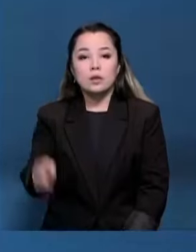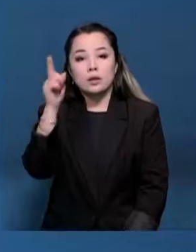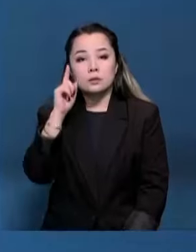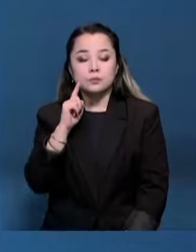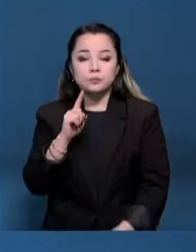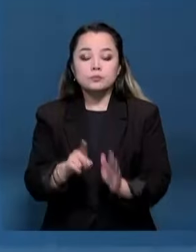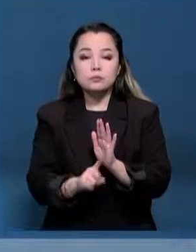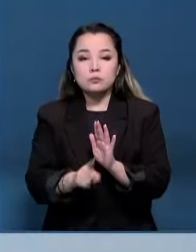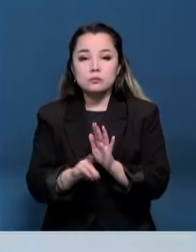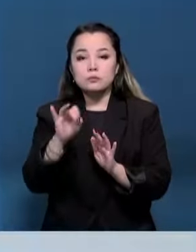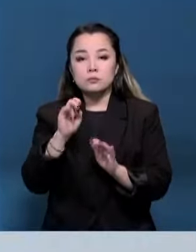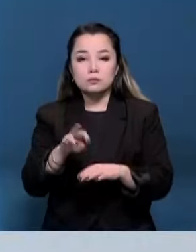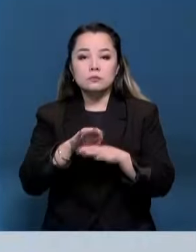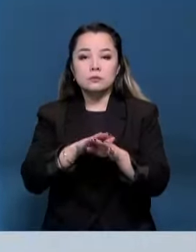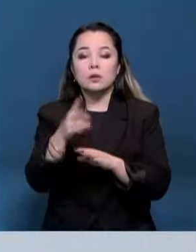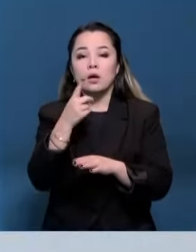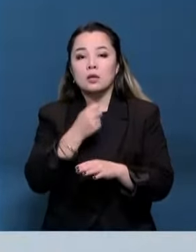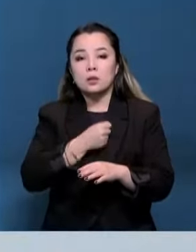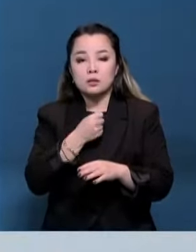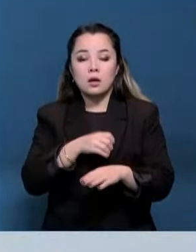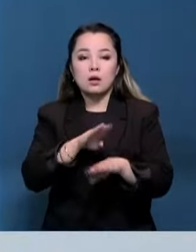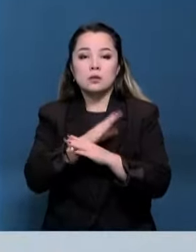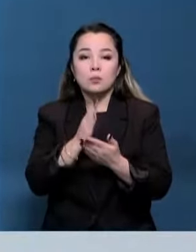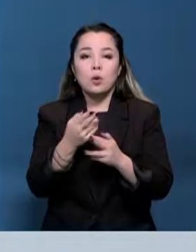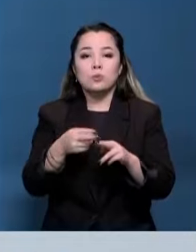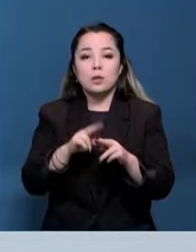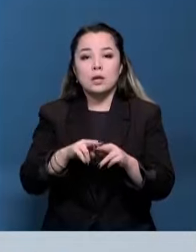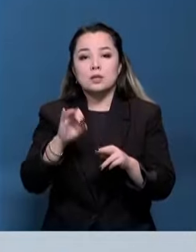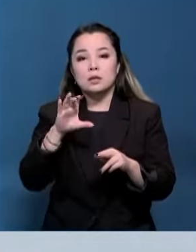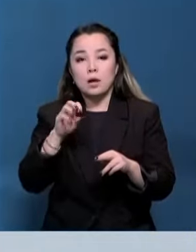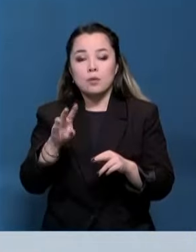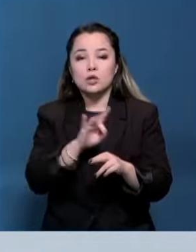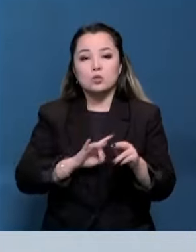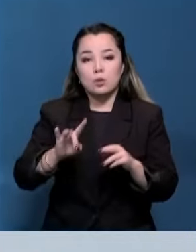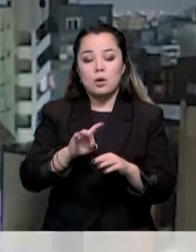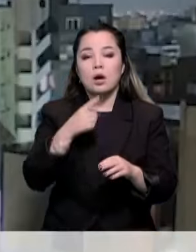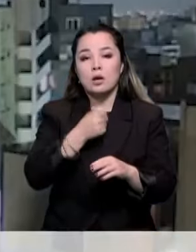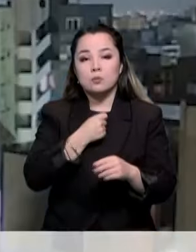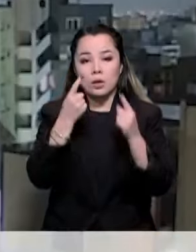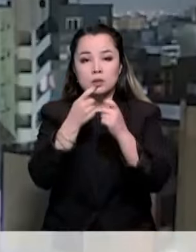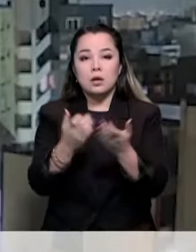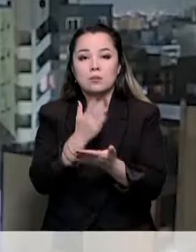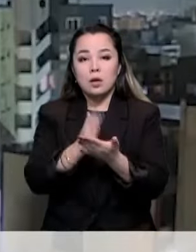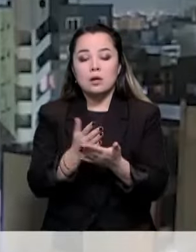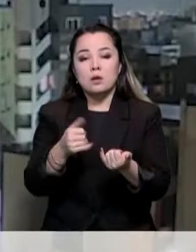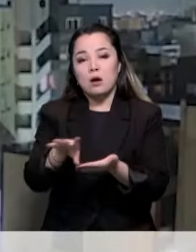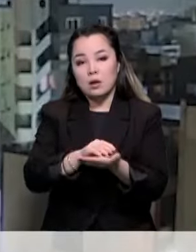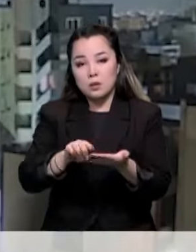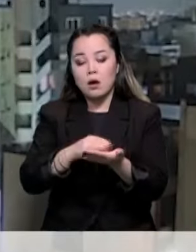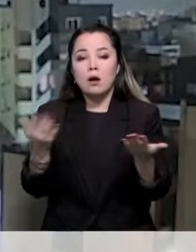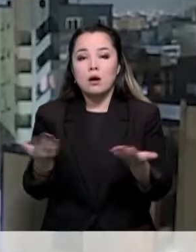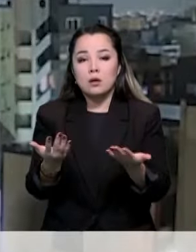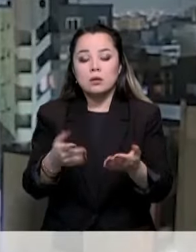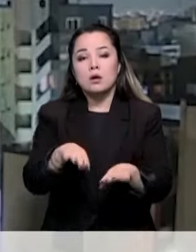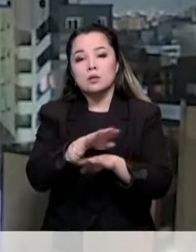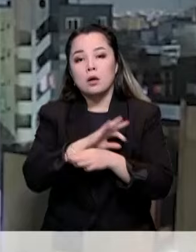İsrail'in soqqularından İran'da 2 askeri kaza tapdı. Bu turalı İslam Respublikasının armiyası haberladı. Onların kayta jäne kalay